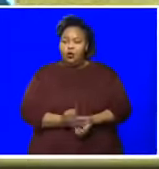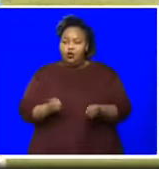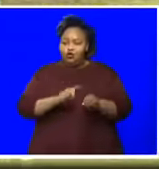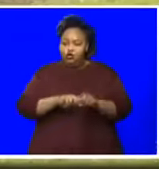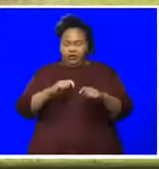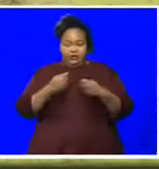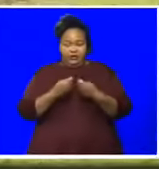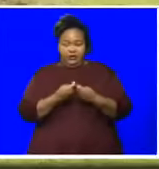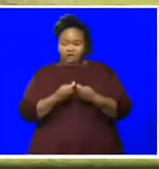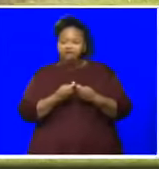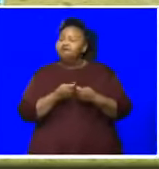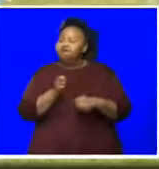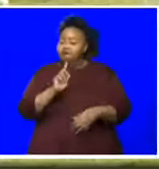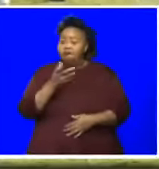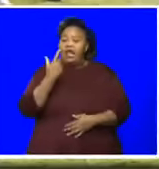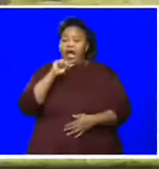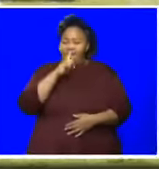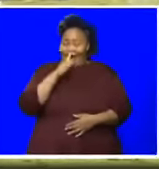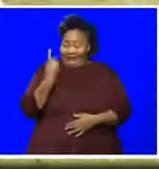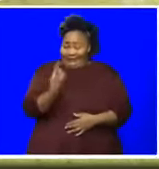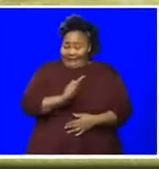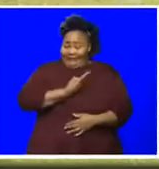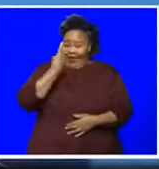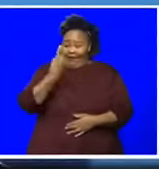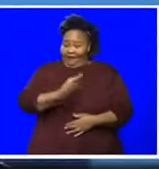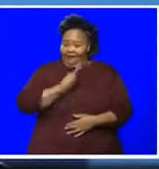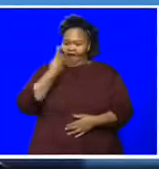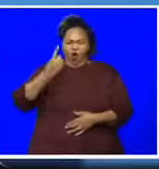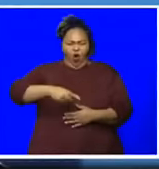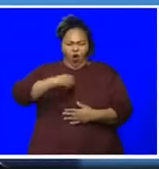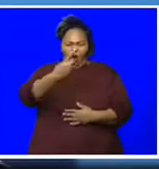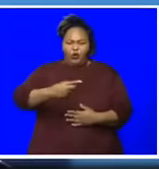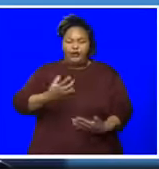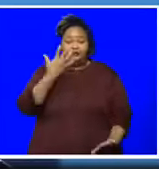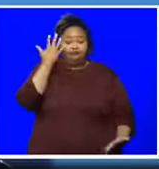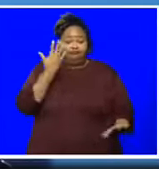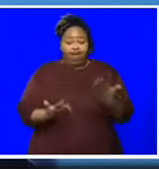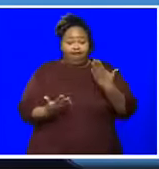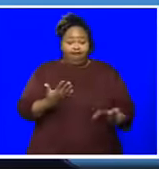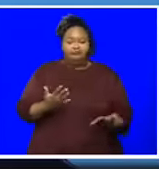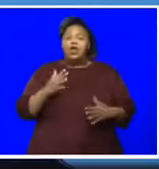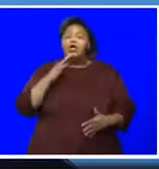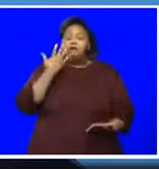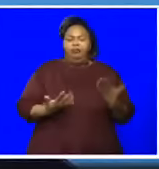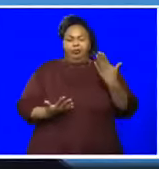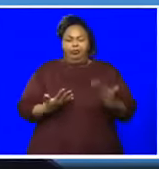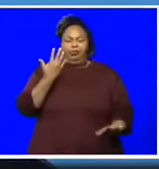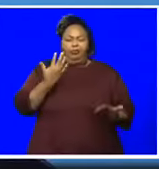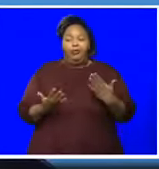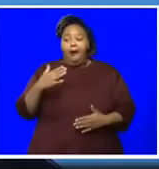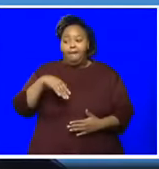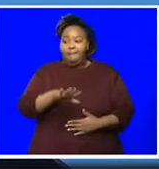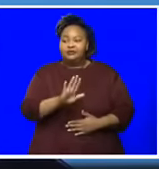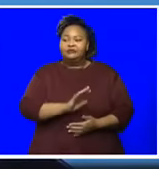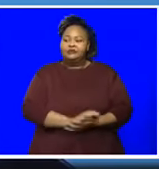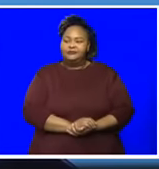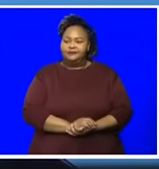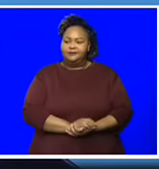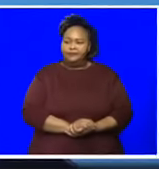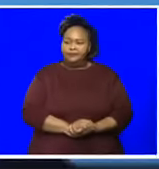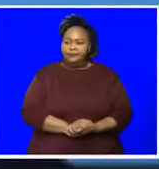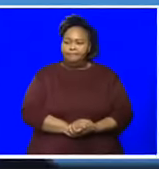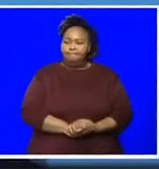nje kuthambele wena wedwa nje kuphela nje ukuthi ukwende regularly lesinye saletifo lesingathathelwana. Ngoba ukuthi